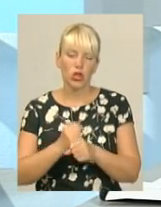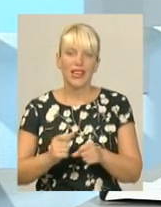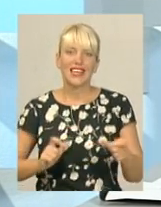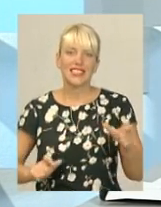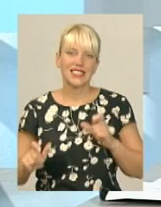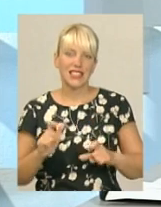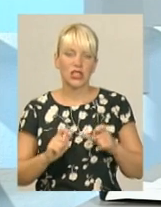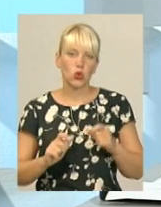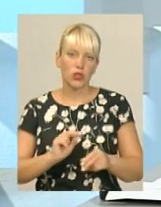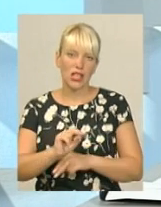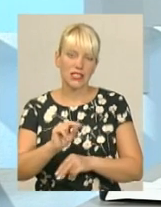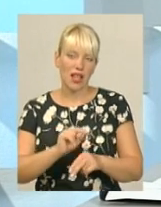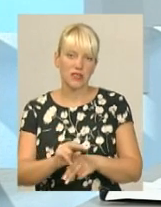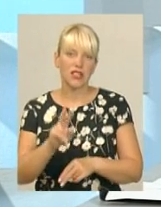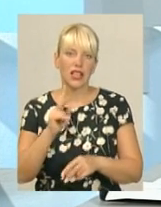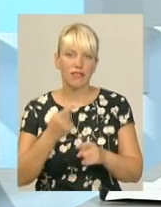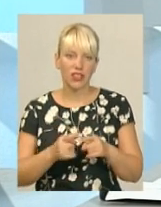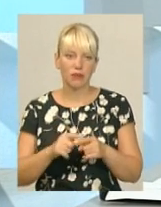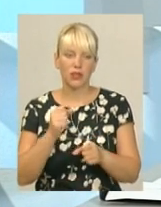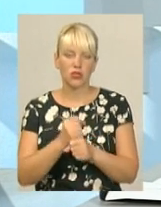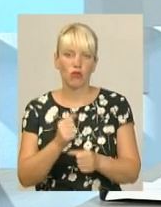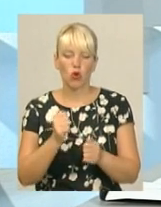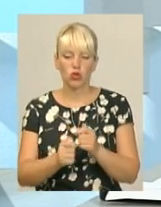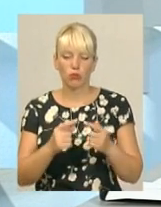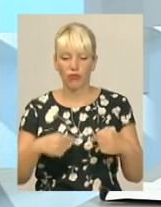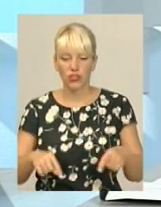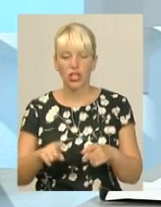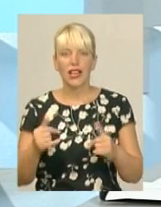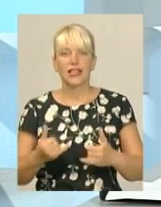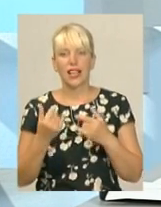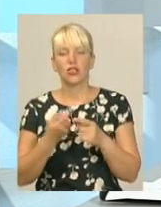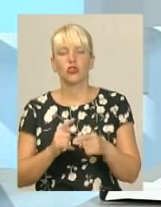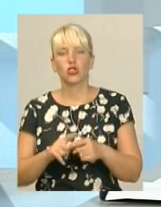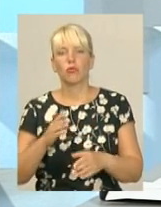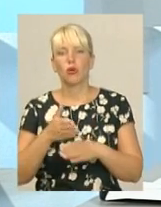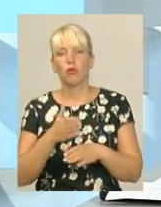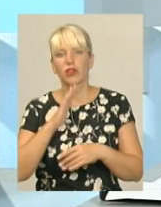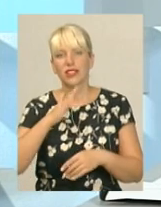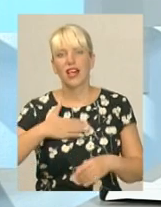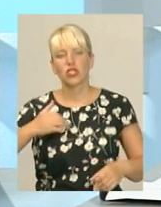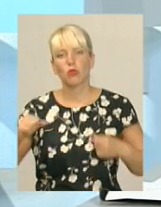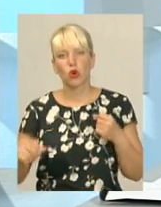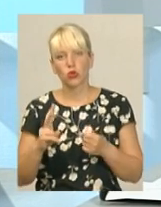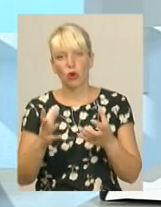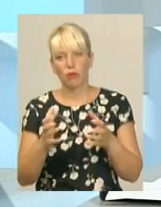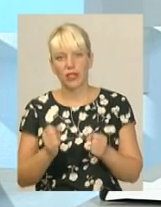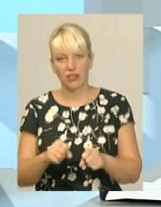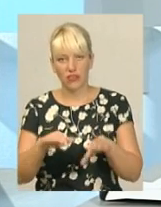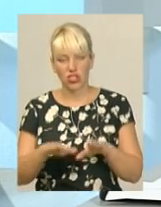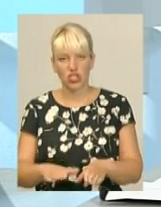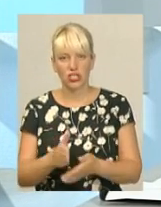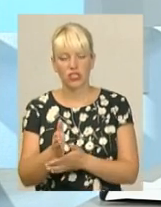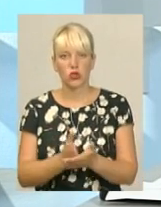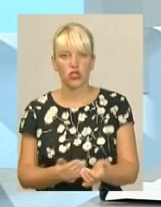наставництва, як він і працює в кожному відділі та відділенні, для того, щоб допомогти нашим колегам, які прийняли рішення служити